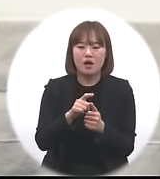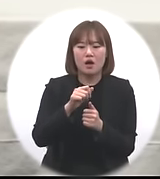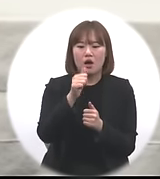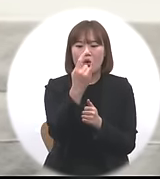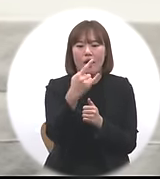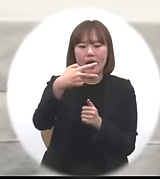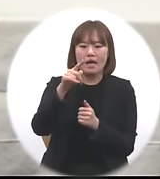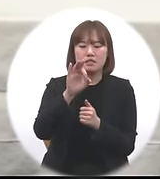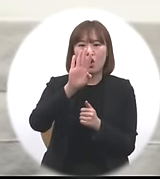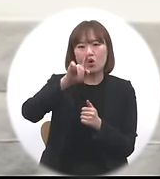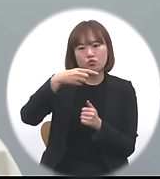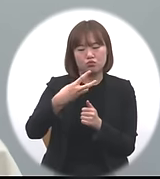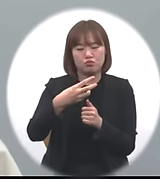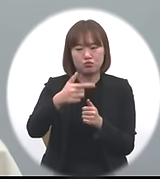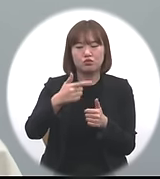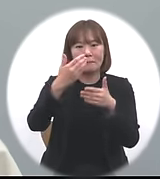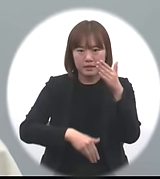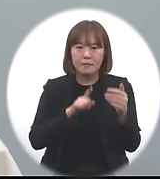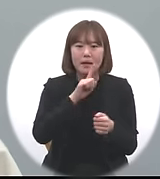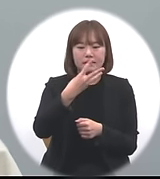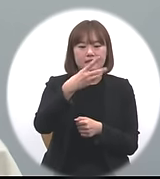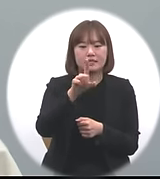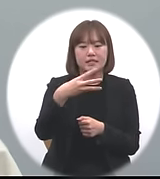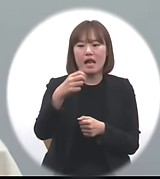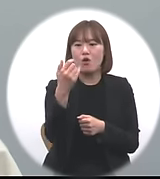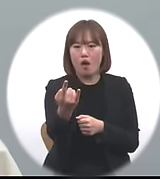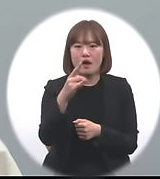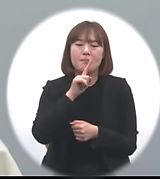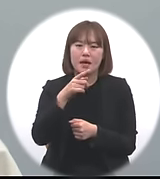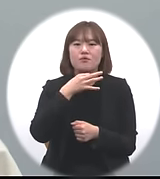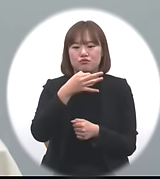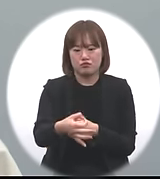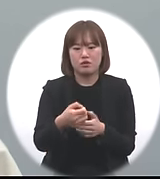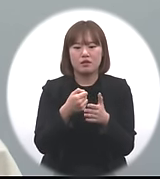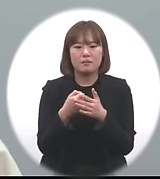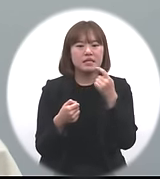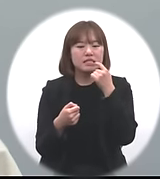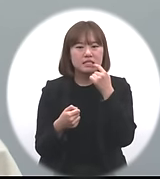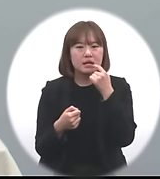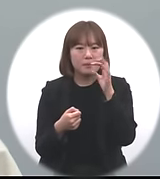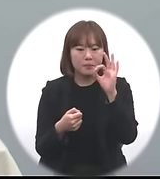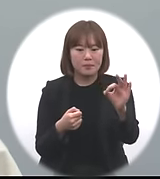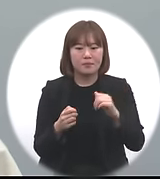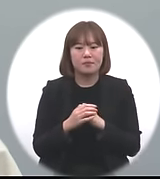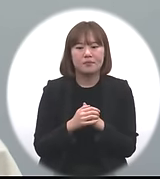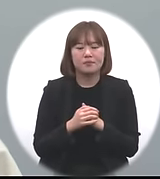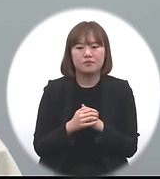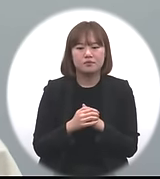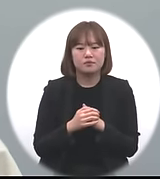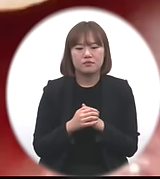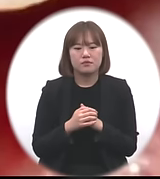자리입니다. 이걸 우리가 뭐라고 그러냐면 회성분이 빠졌다. 그래서 탈회라고 불러요. 보시면 하얀색 저